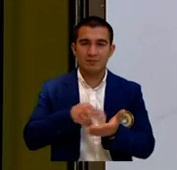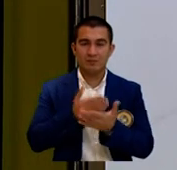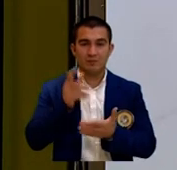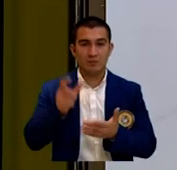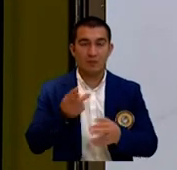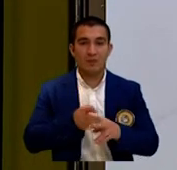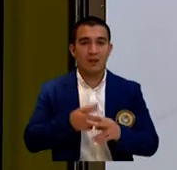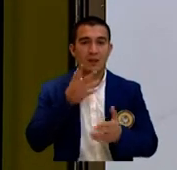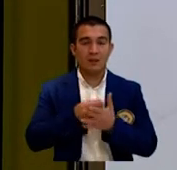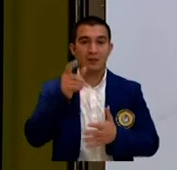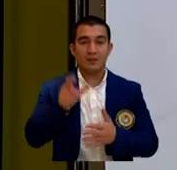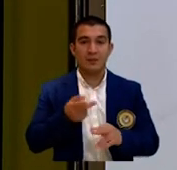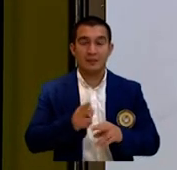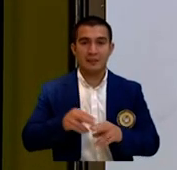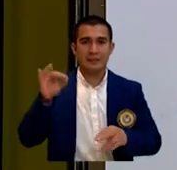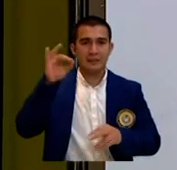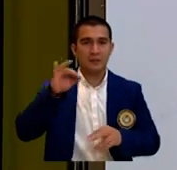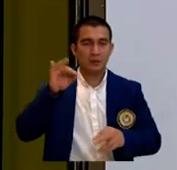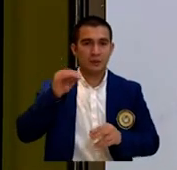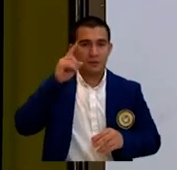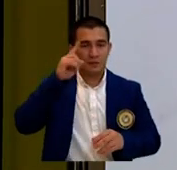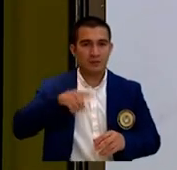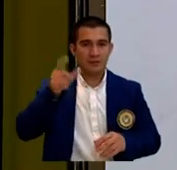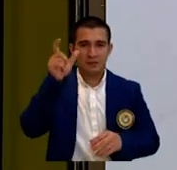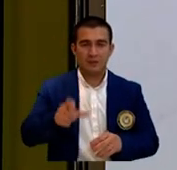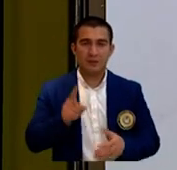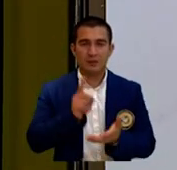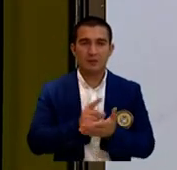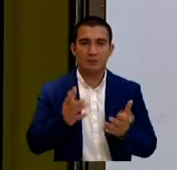o'z tarixini bilishi lozim deb uqtirgan.